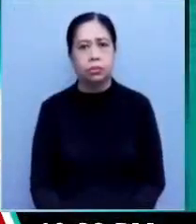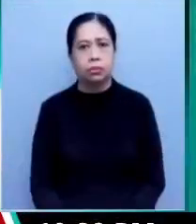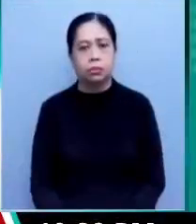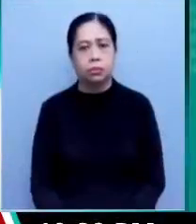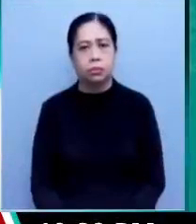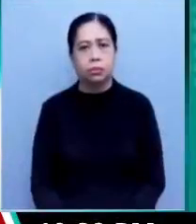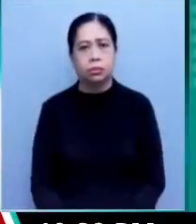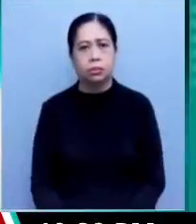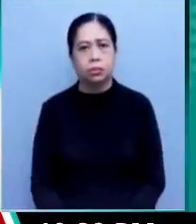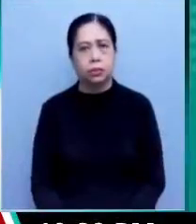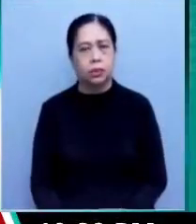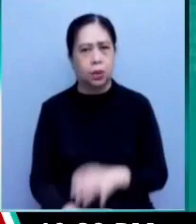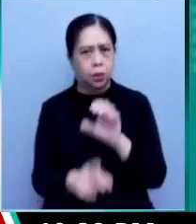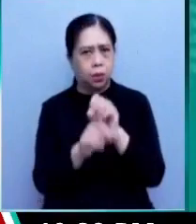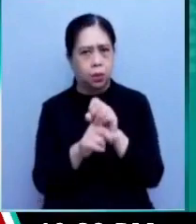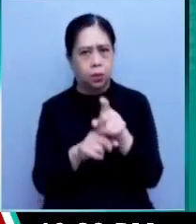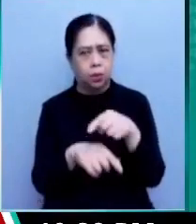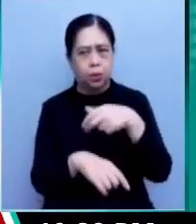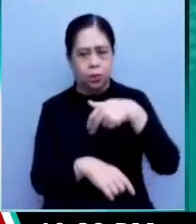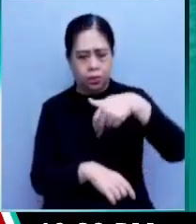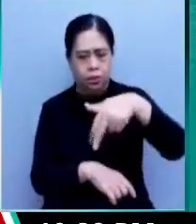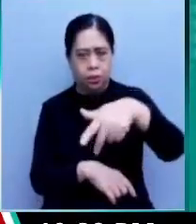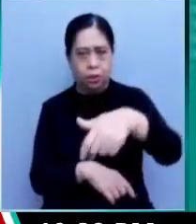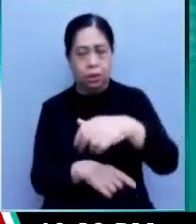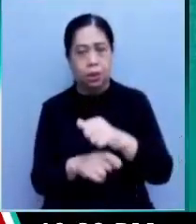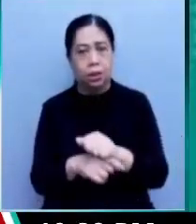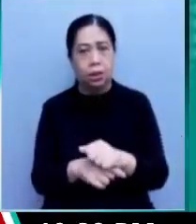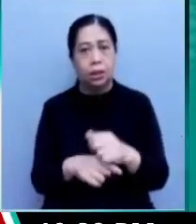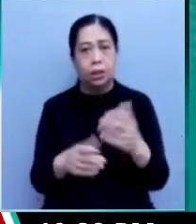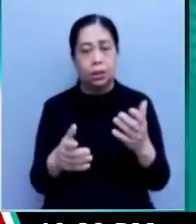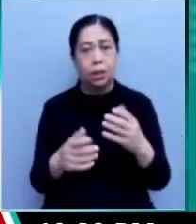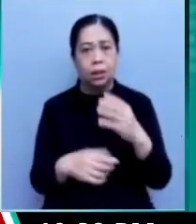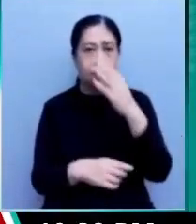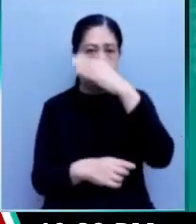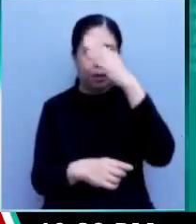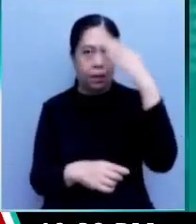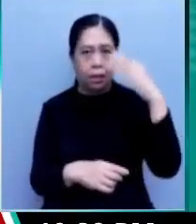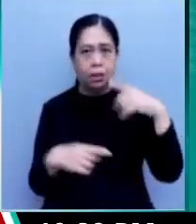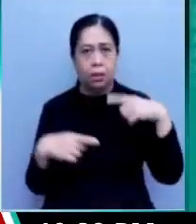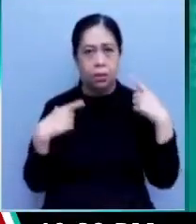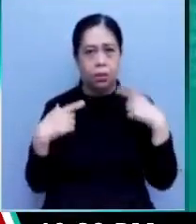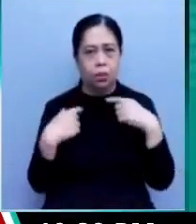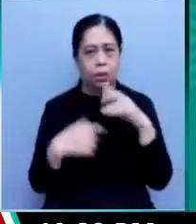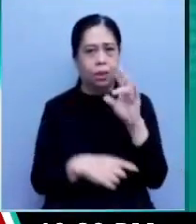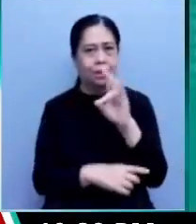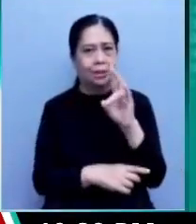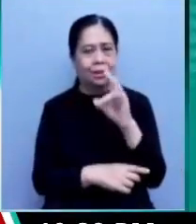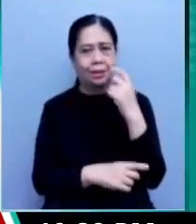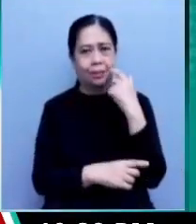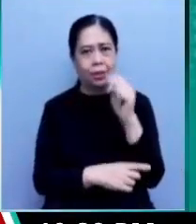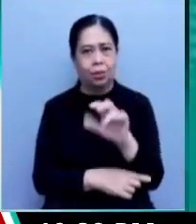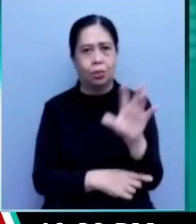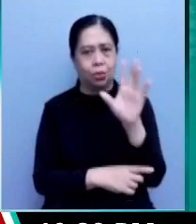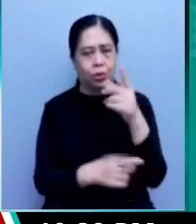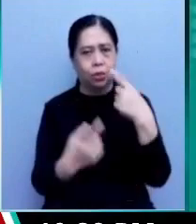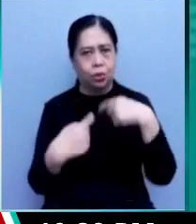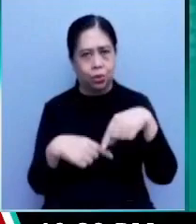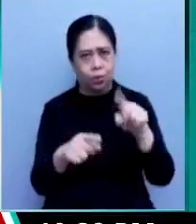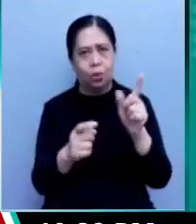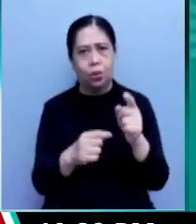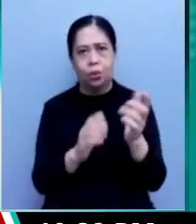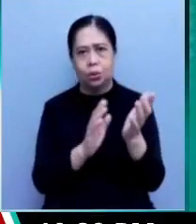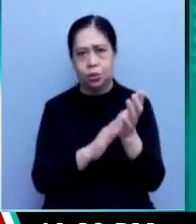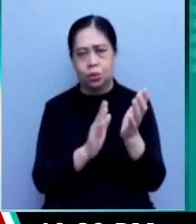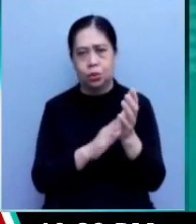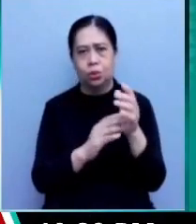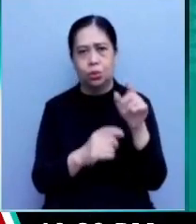Kuha ito sa pedestrian lane sa Barangay Canlalay sa Binian, Laguna. Pasado alas 7 kaninang umaga, papasok ang estudyanteng ito